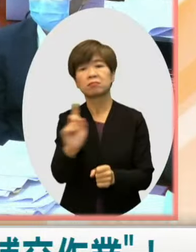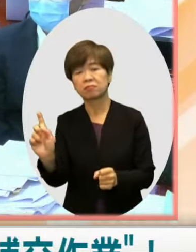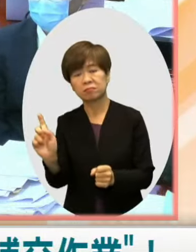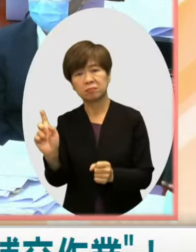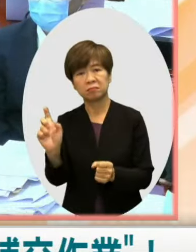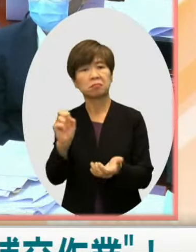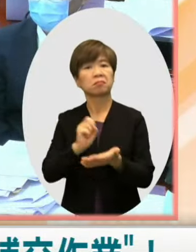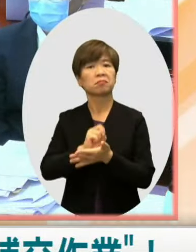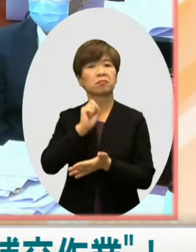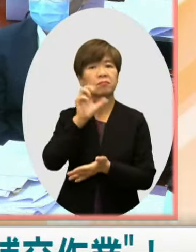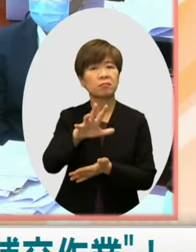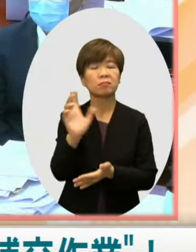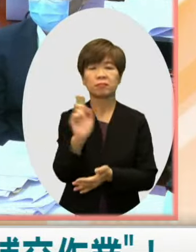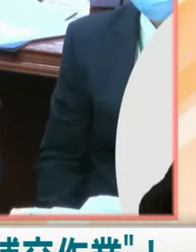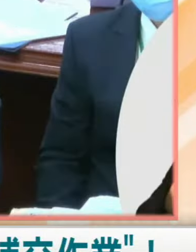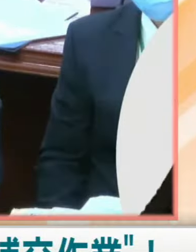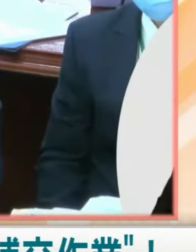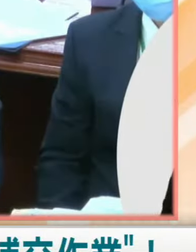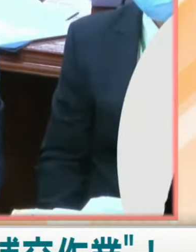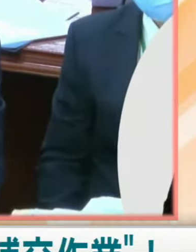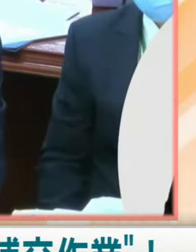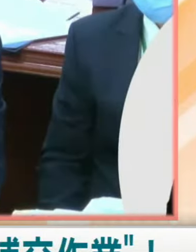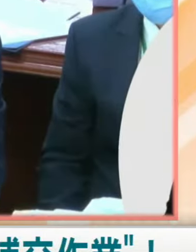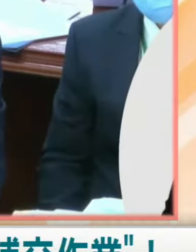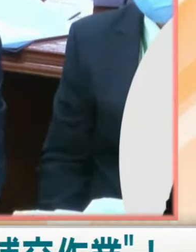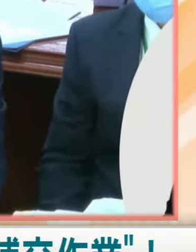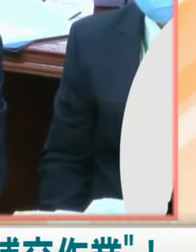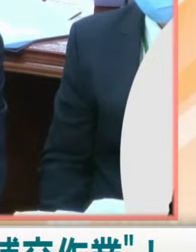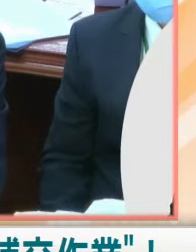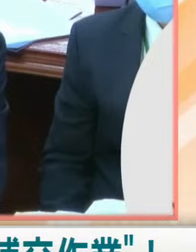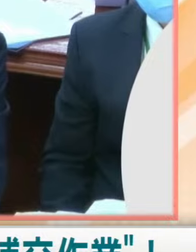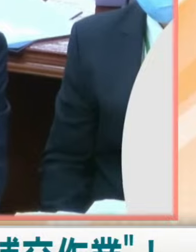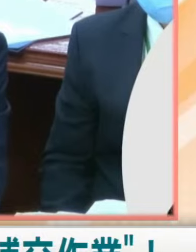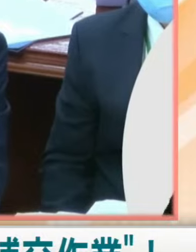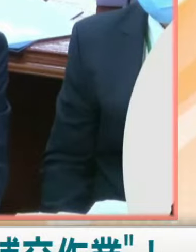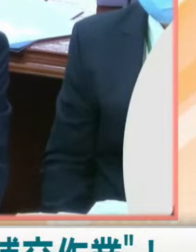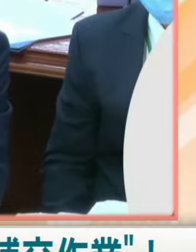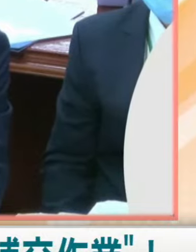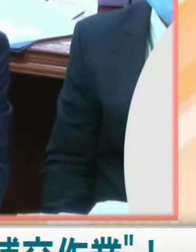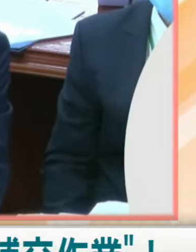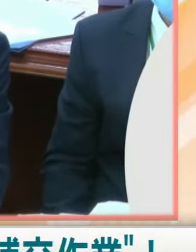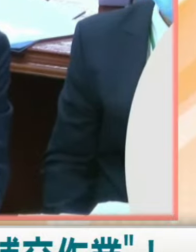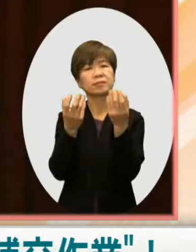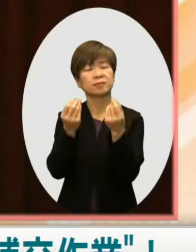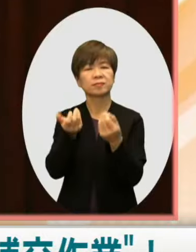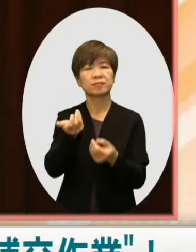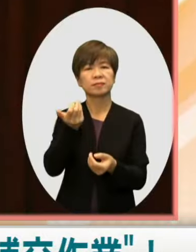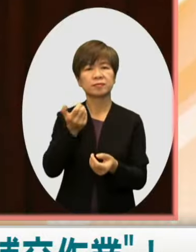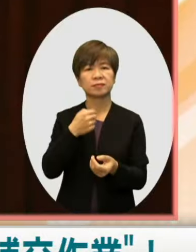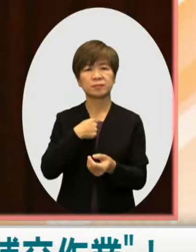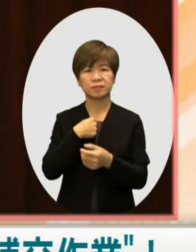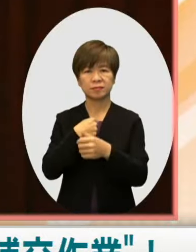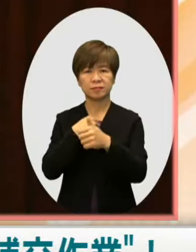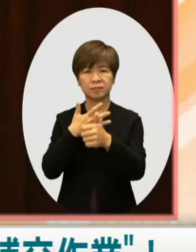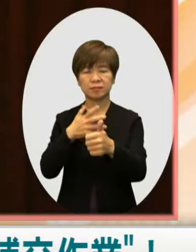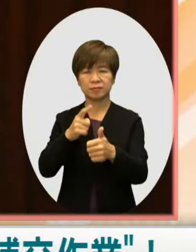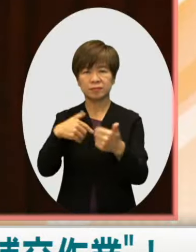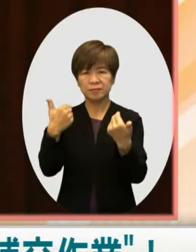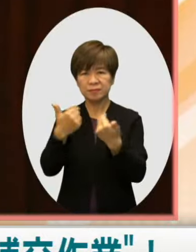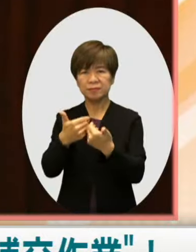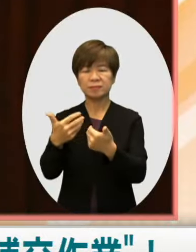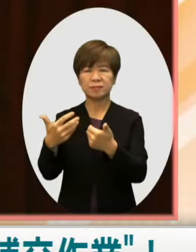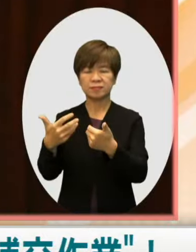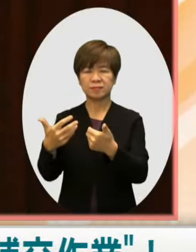律会去限制咱的行为嘛，吼。第三个关键就是讲，第三个关键就是你要有一个正当的程